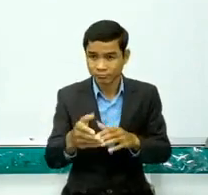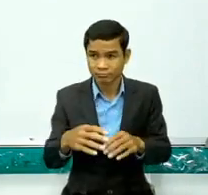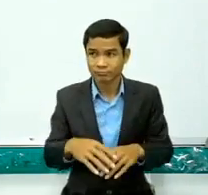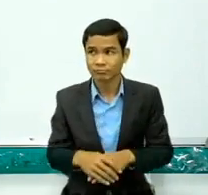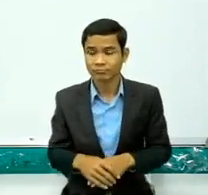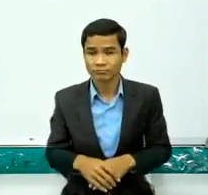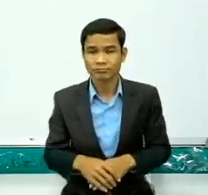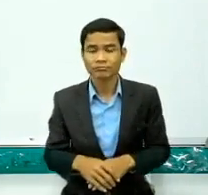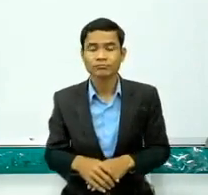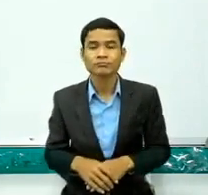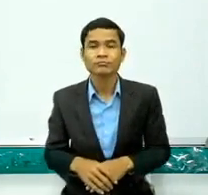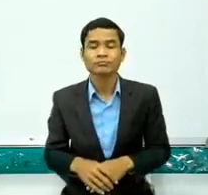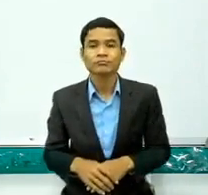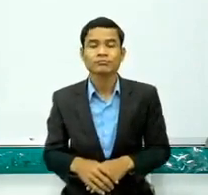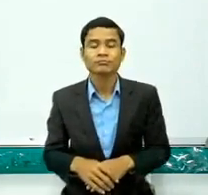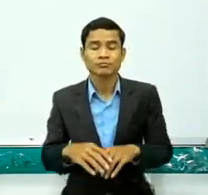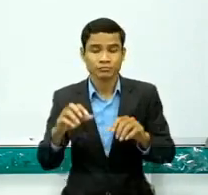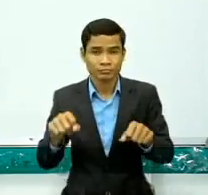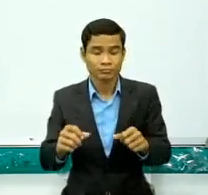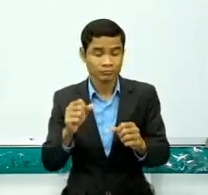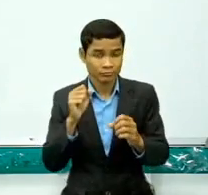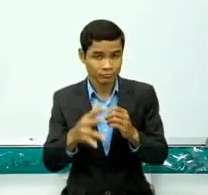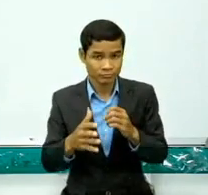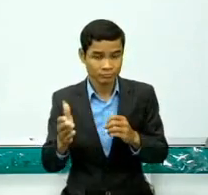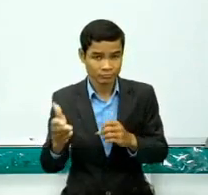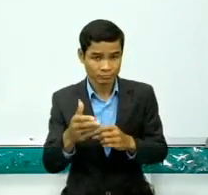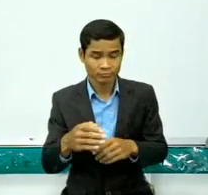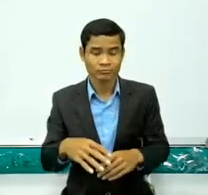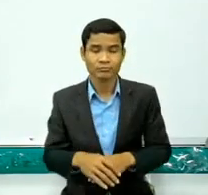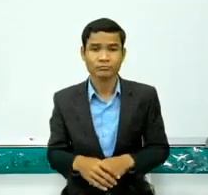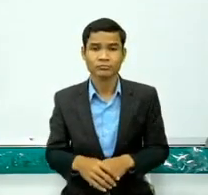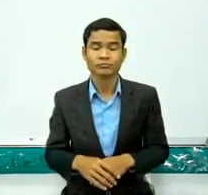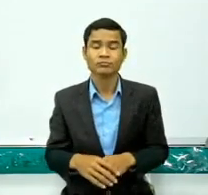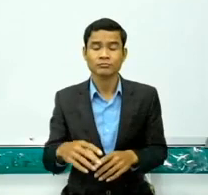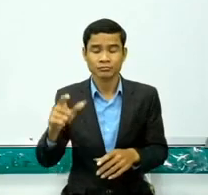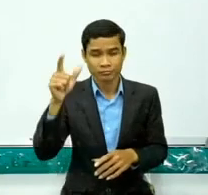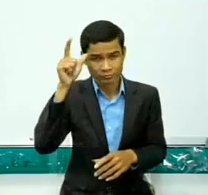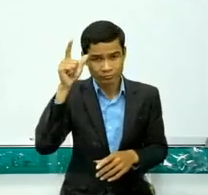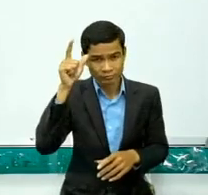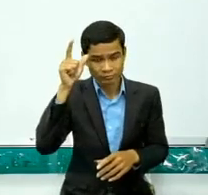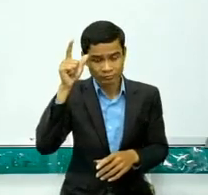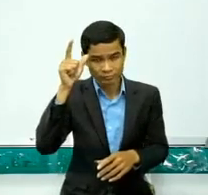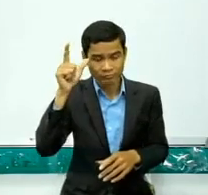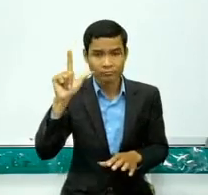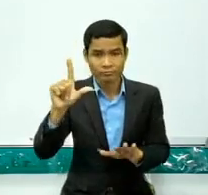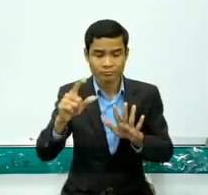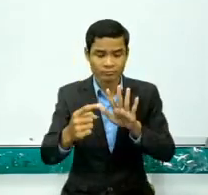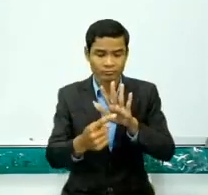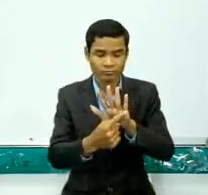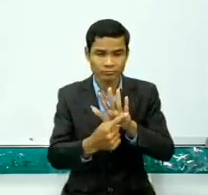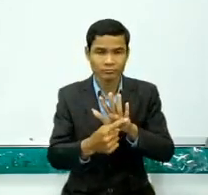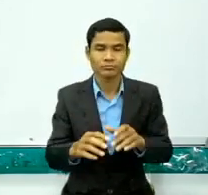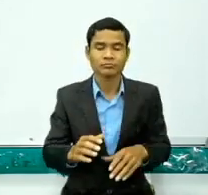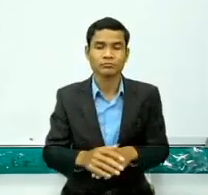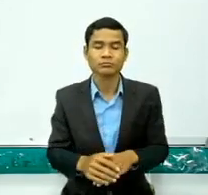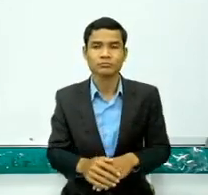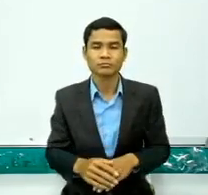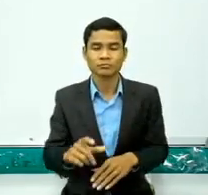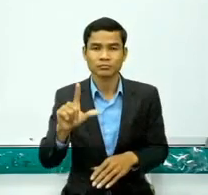នចាចាប់ផ្ដើមជឿកូនស្ដាប់ម្ដង